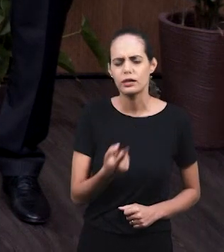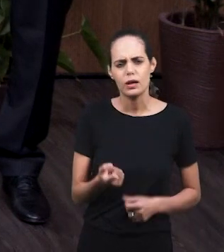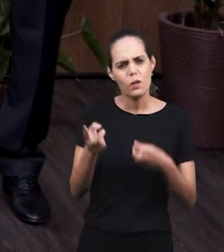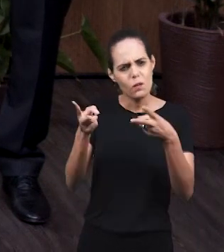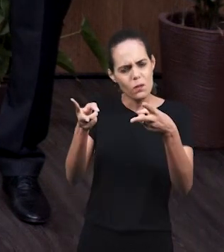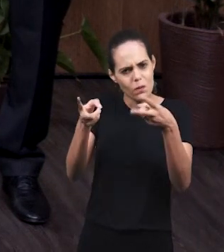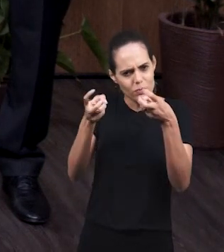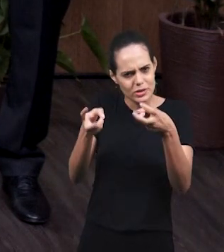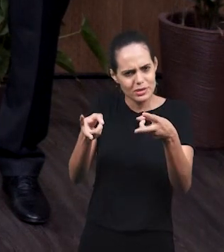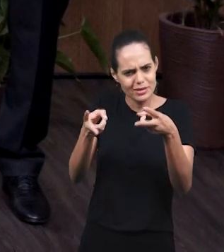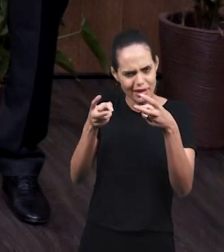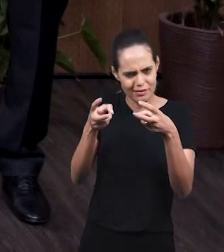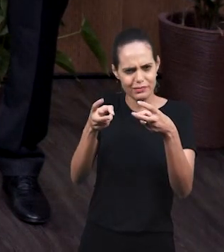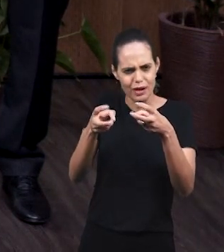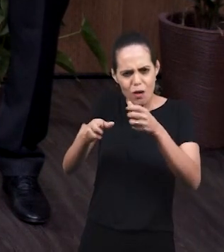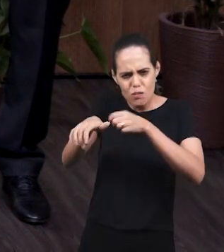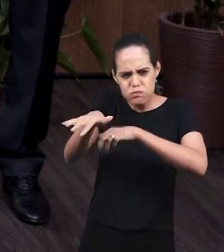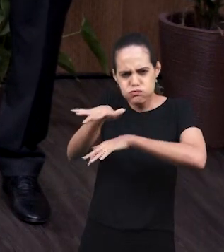bien,